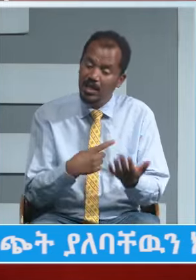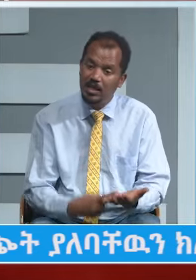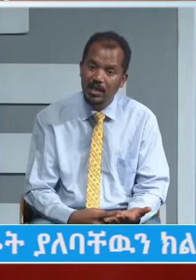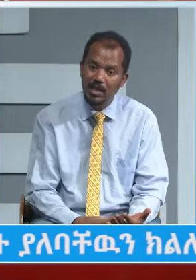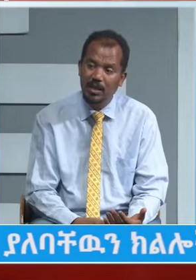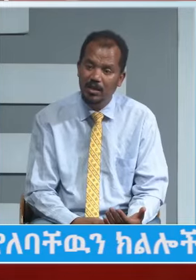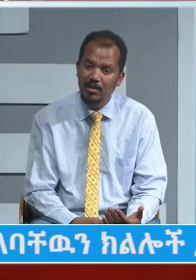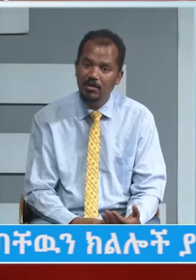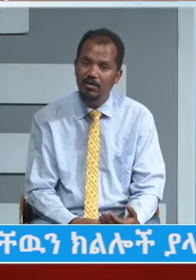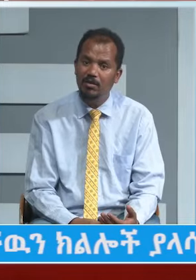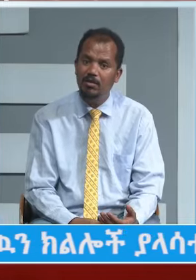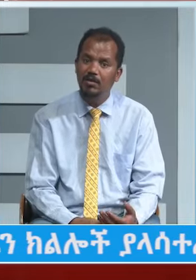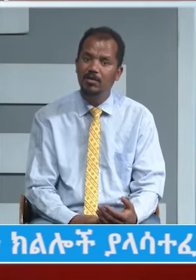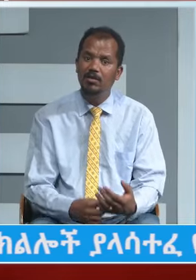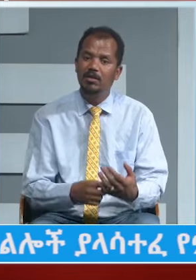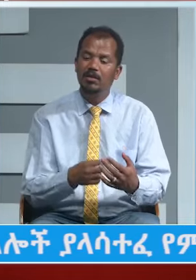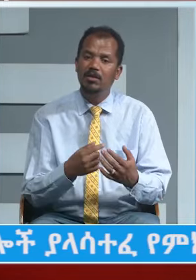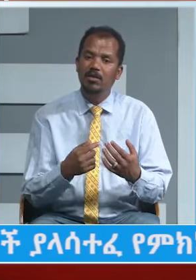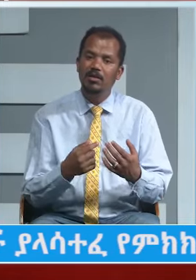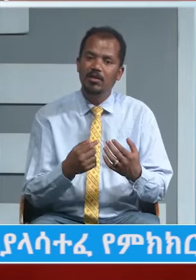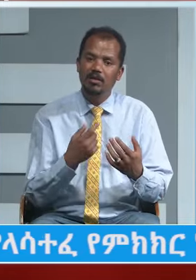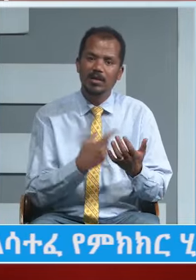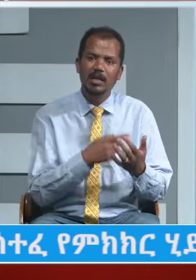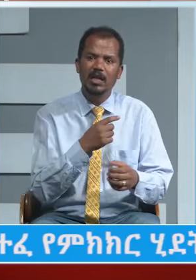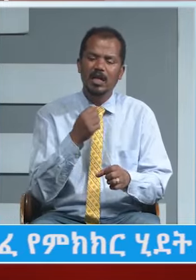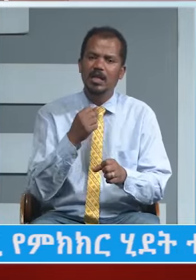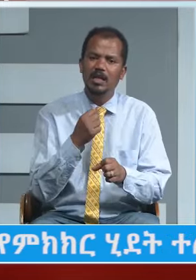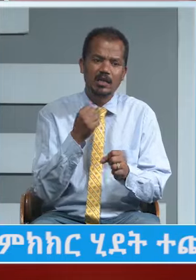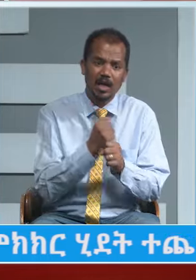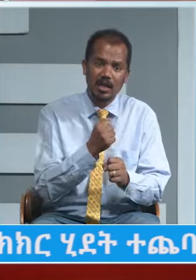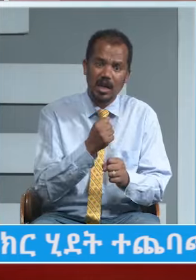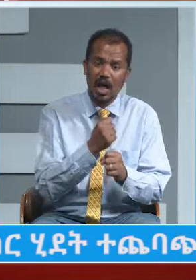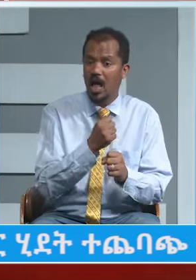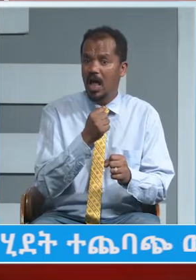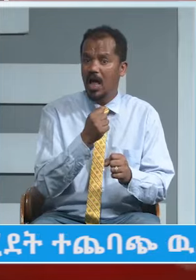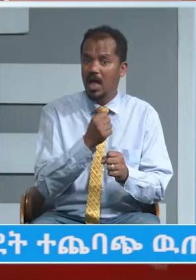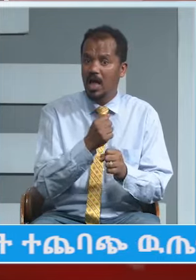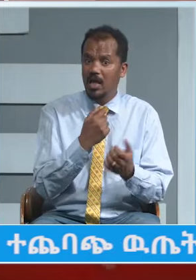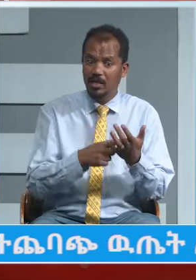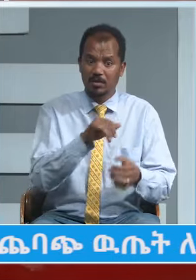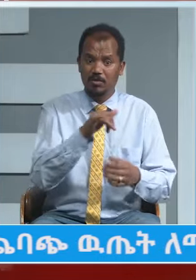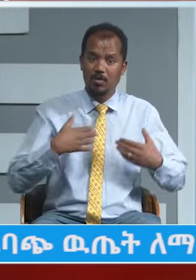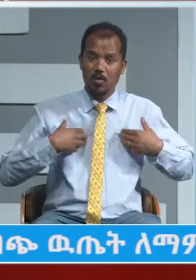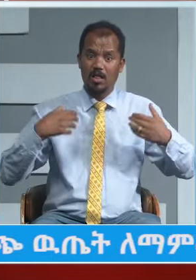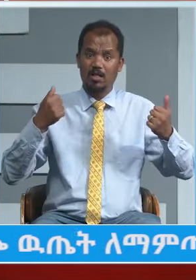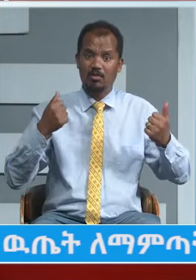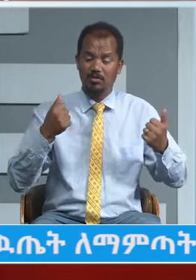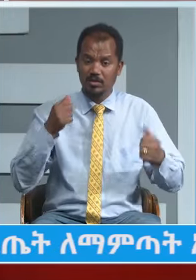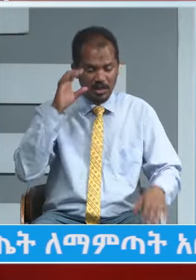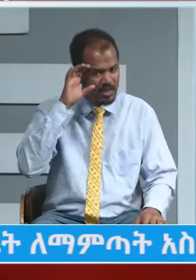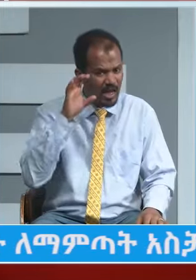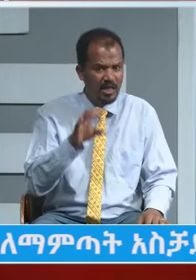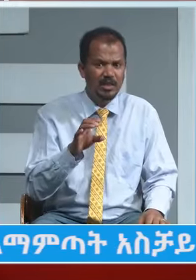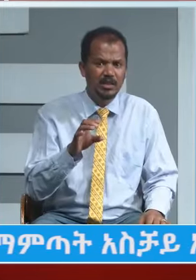ስለዚህ ደግሞ ኤክስፒሪንስ አይሰራ አይመጣም። እንደዚህ አይነት ወጣቶች ደግሞ